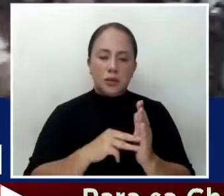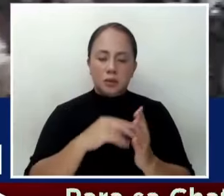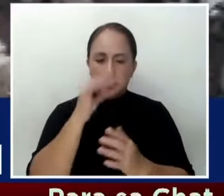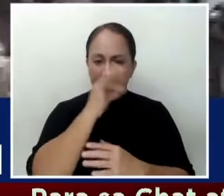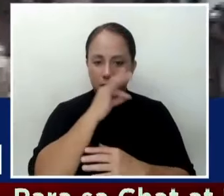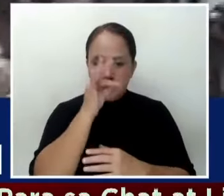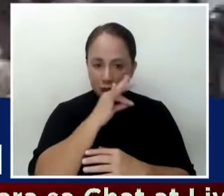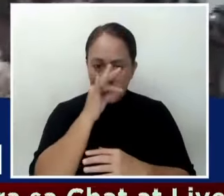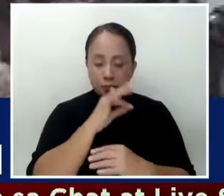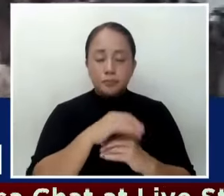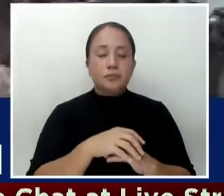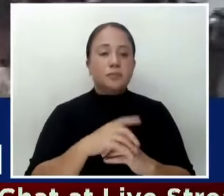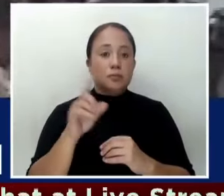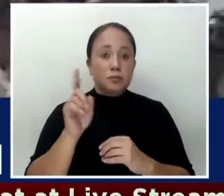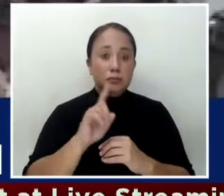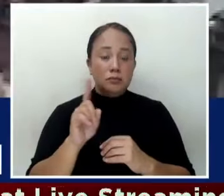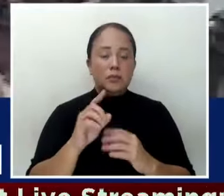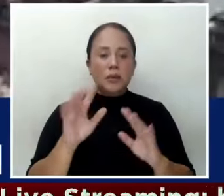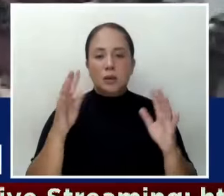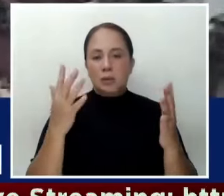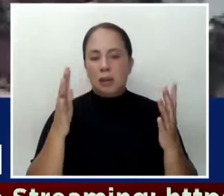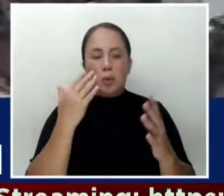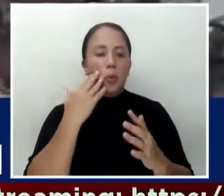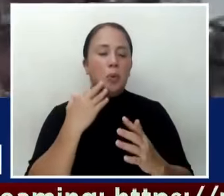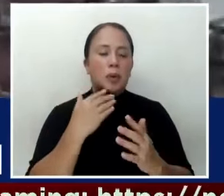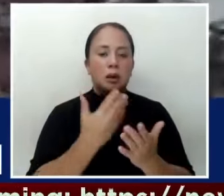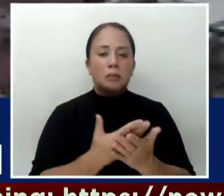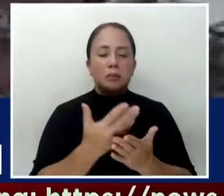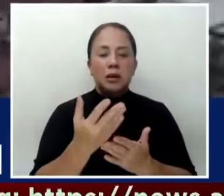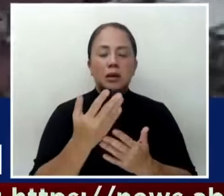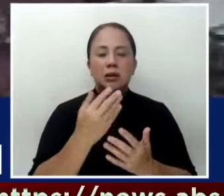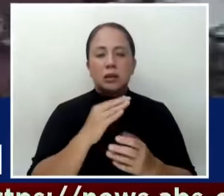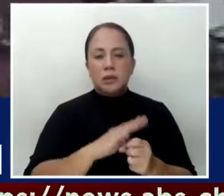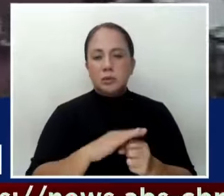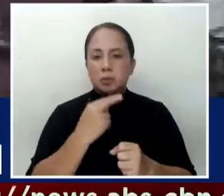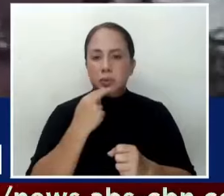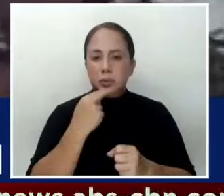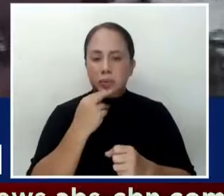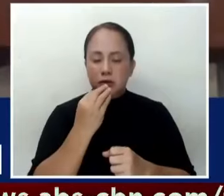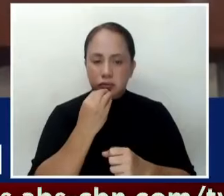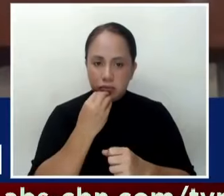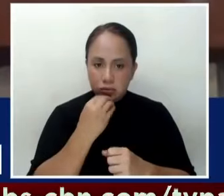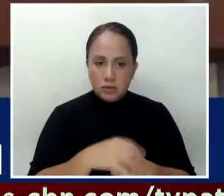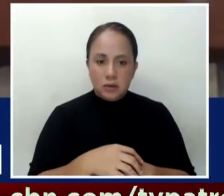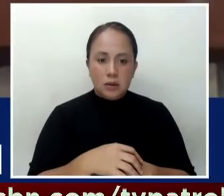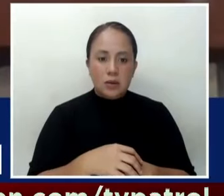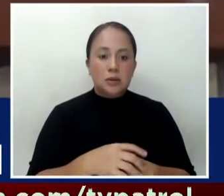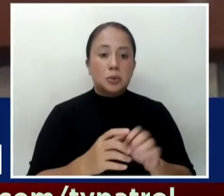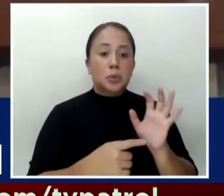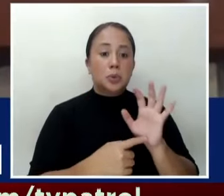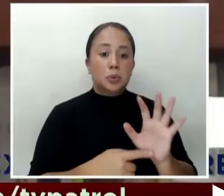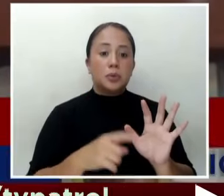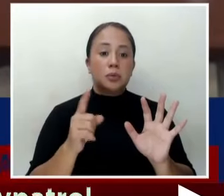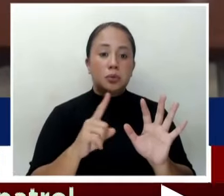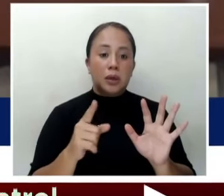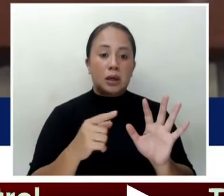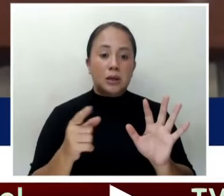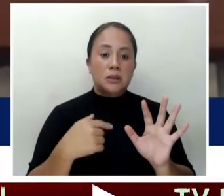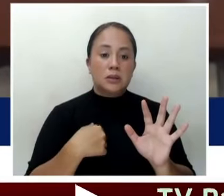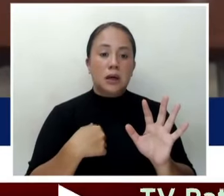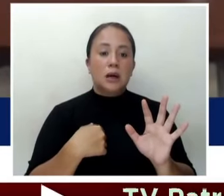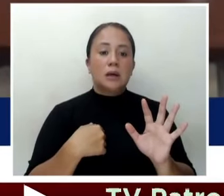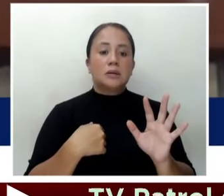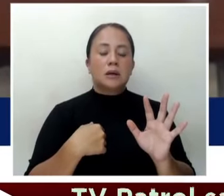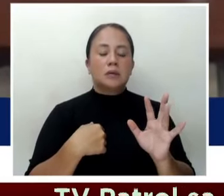ng populasyon ang wala o kulang ang pambili ng sapat at masustansyang pagkain. Pinapakita niya sa pinakabatiang